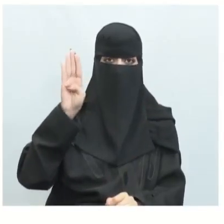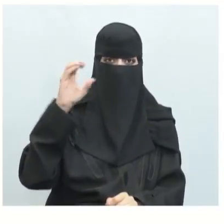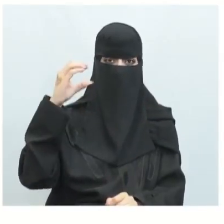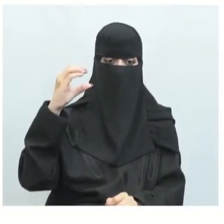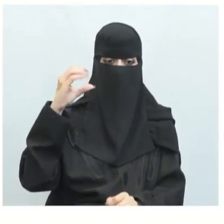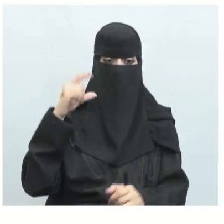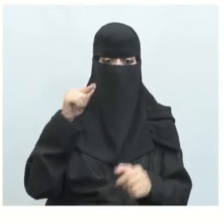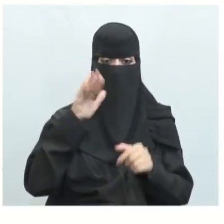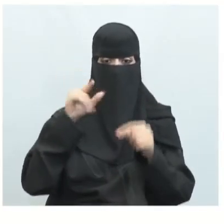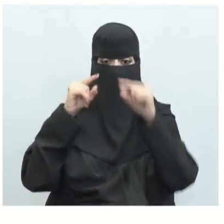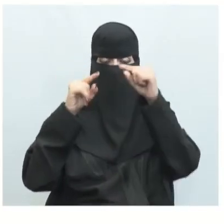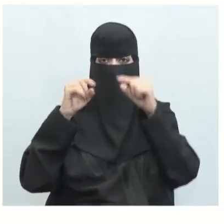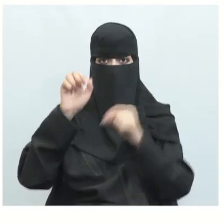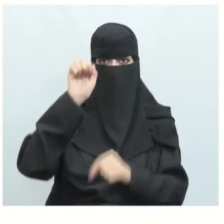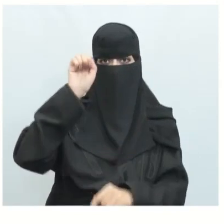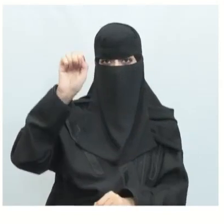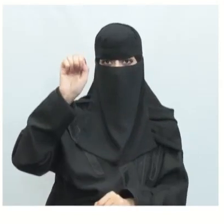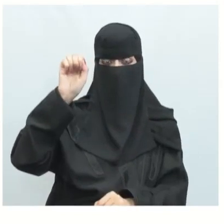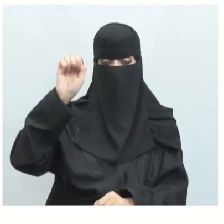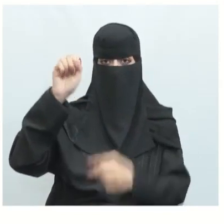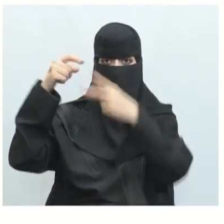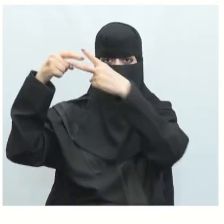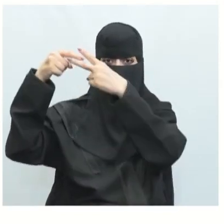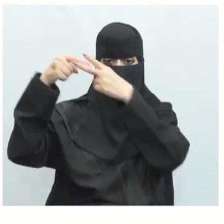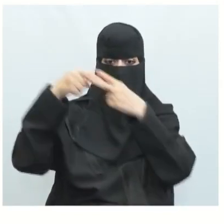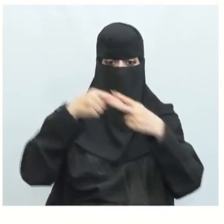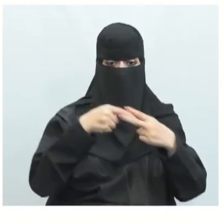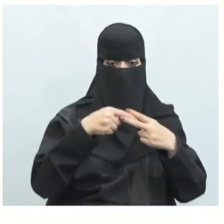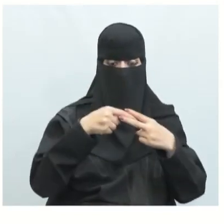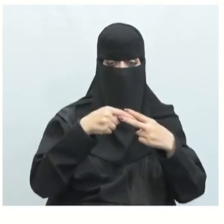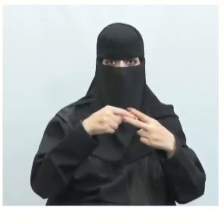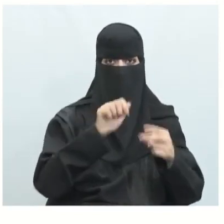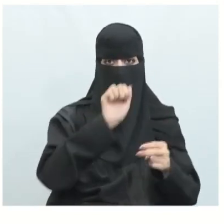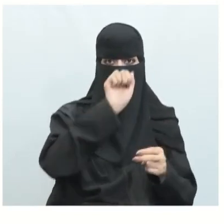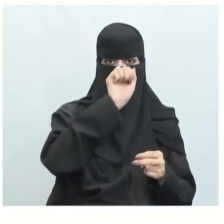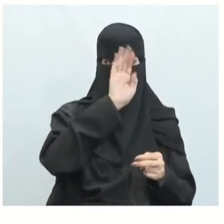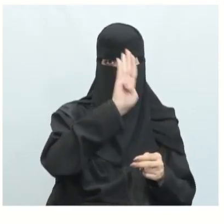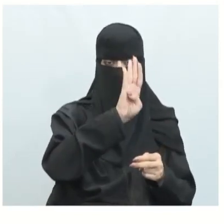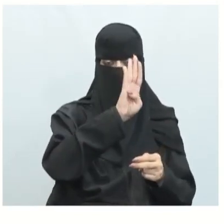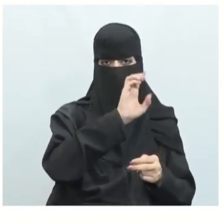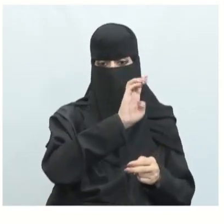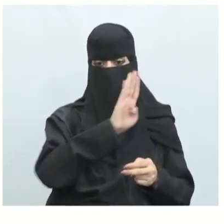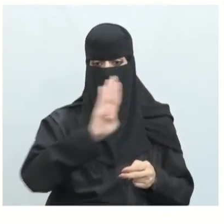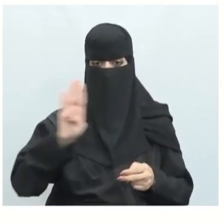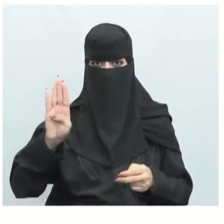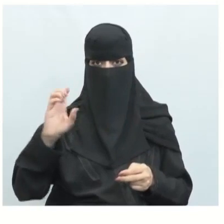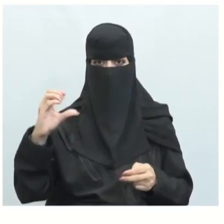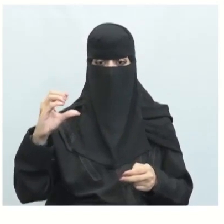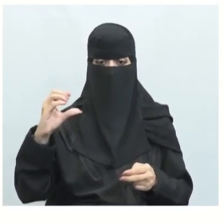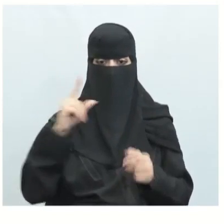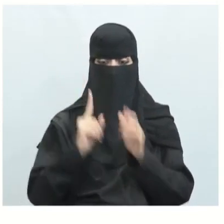الاي هذا السهم وهذا السهم اذا نتحدث عن العقده